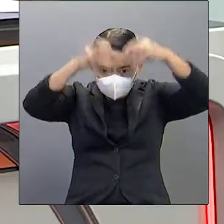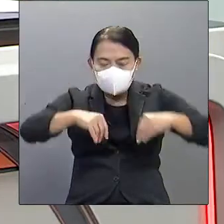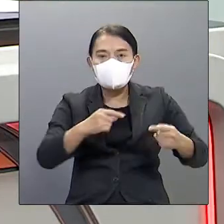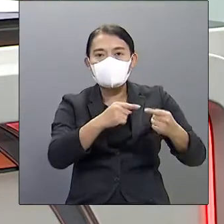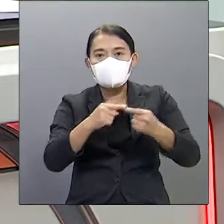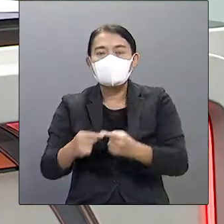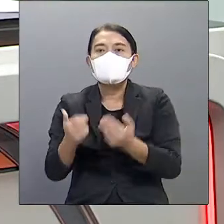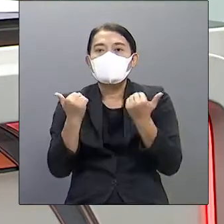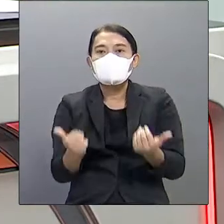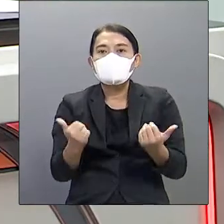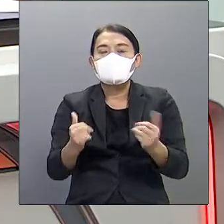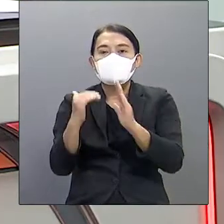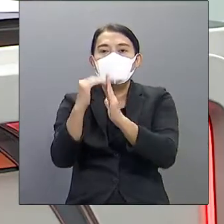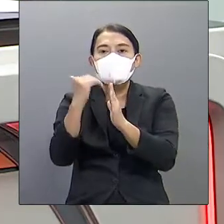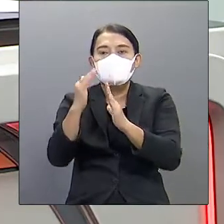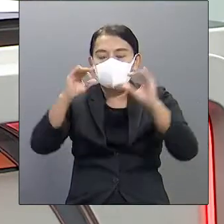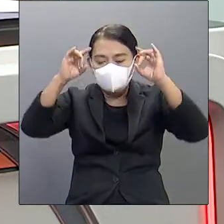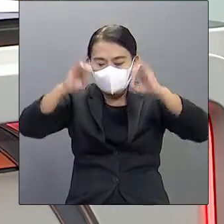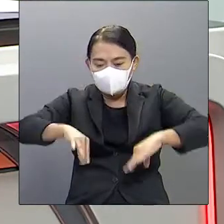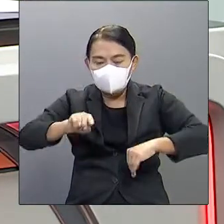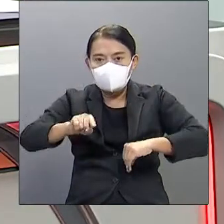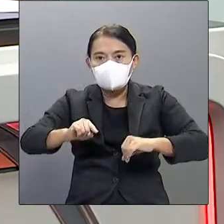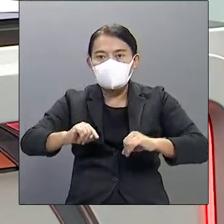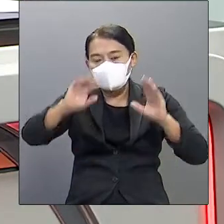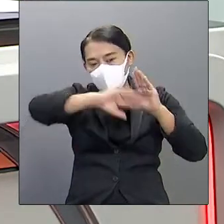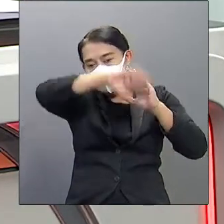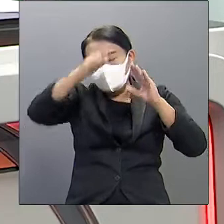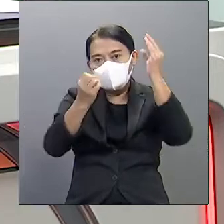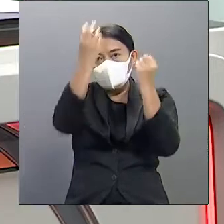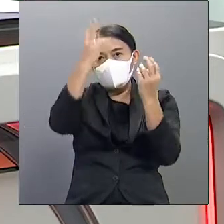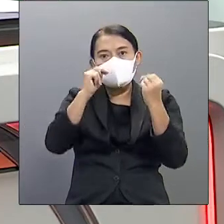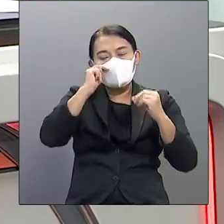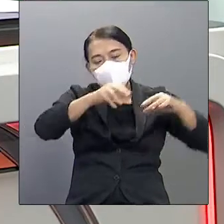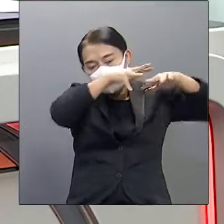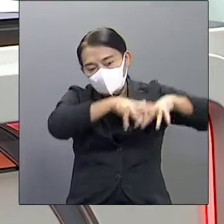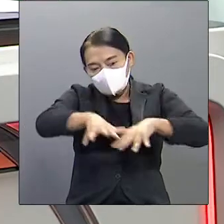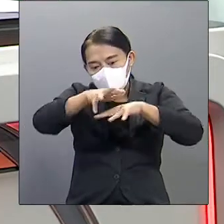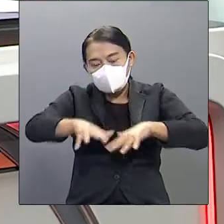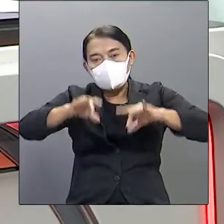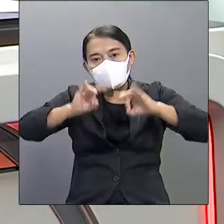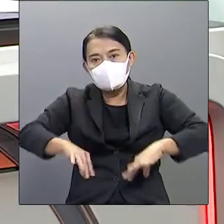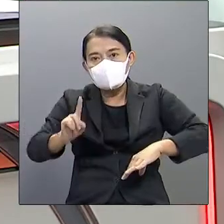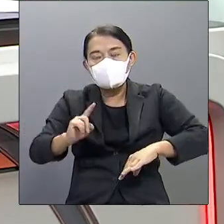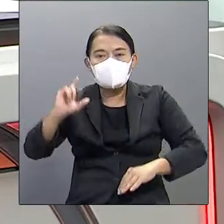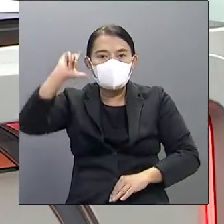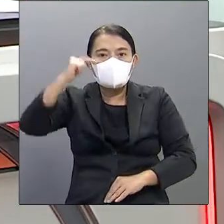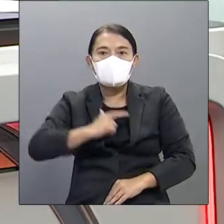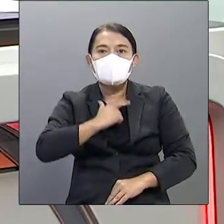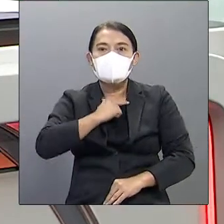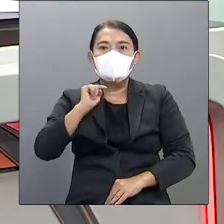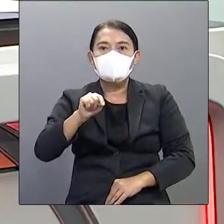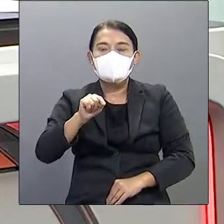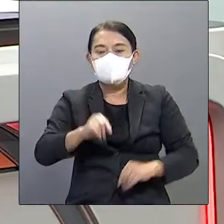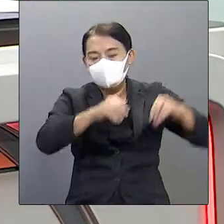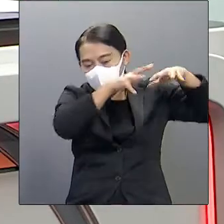ที่ของภาคเหนือมีความเสี่ยงที่จะเกิดน้ำป่าไหลหลากมากขึ้นเรื่อยๆค่ะล่าสุดที่แม่ฮ่องสอนมีน้ำป่าหลากลงมาท่วม